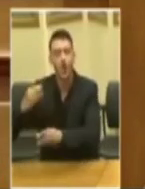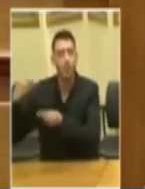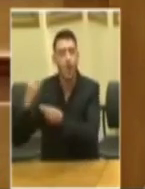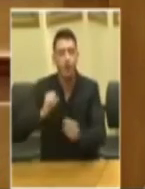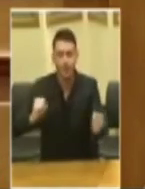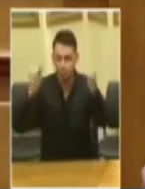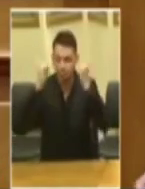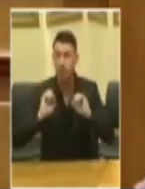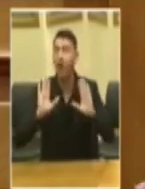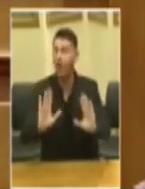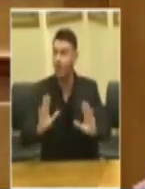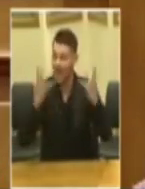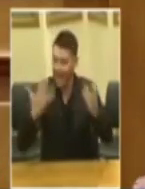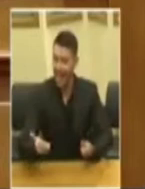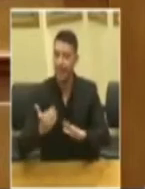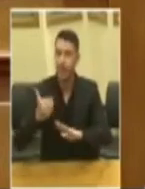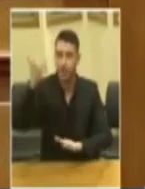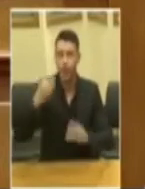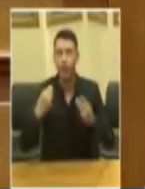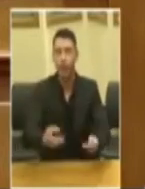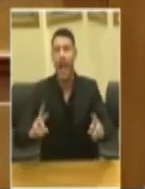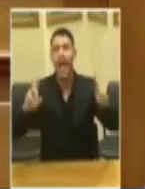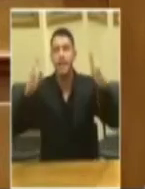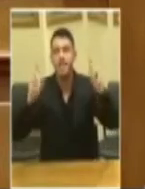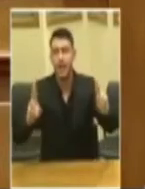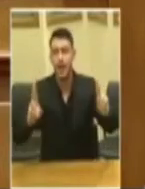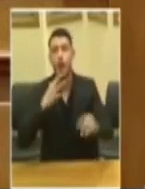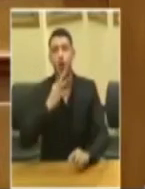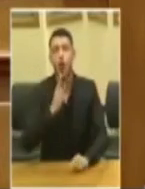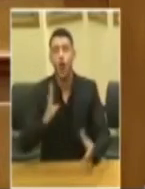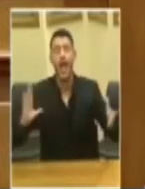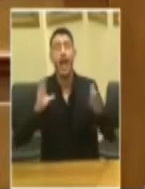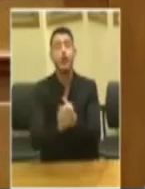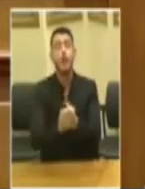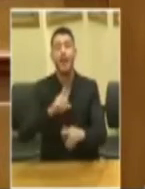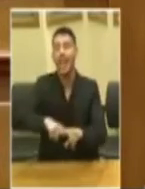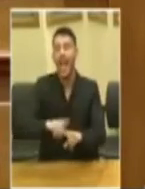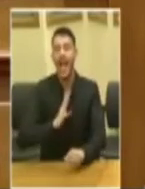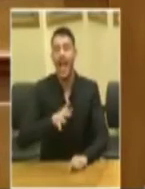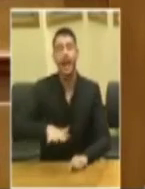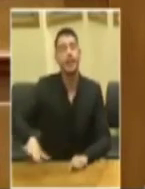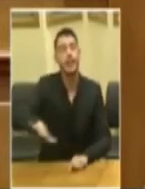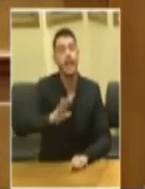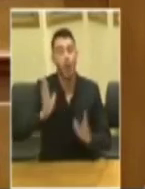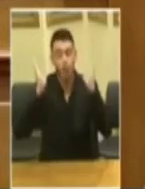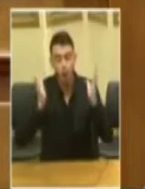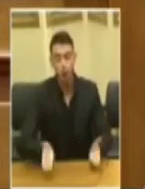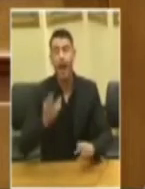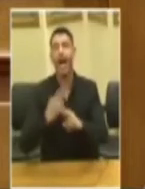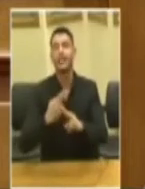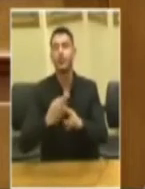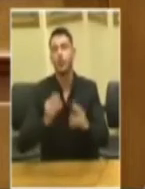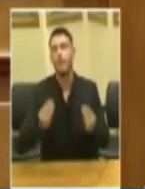το σχέδιο, τη δουλειά και το αποτέλεσμα. Γιατί ενωμένοι Έλληνες μπορούμε και αξίζουμε καλύτερα. Και